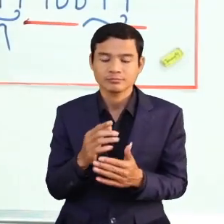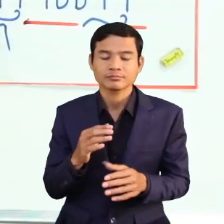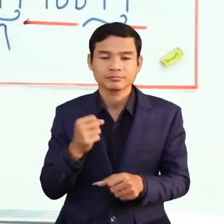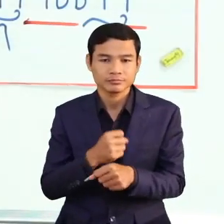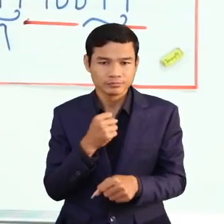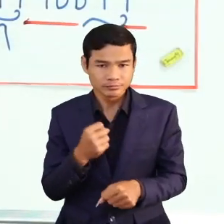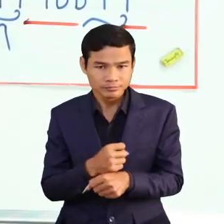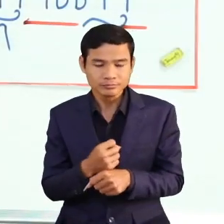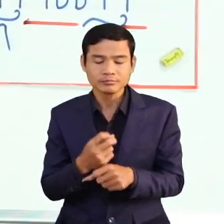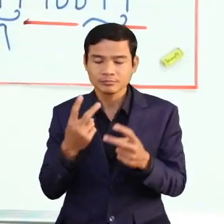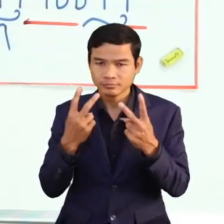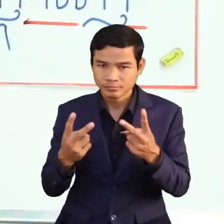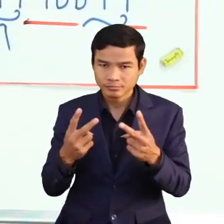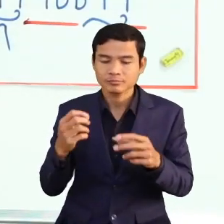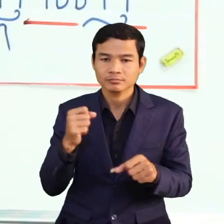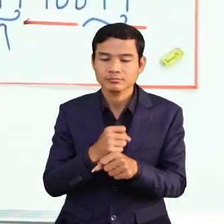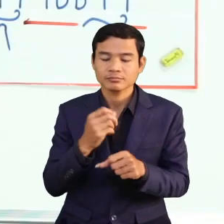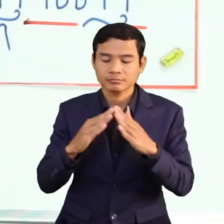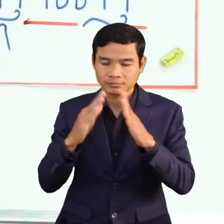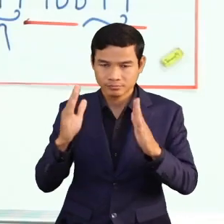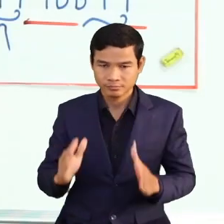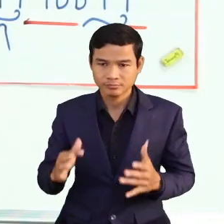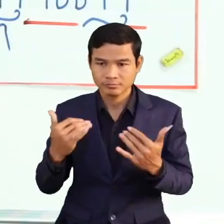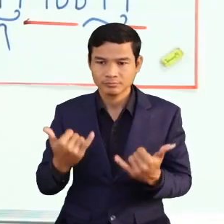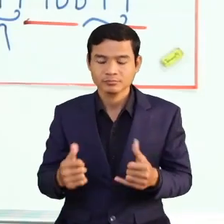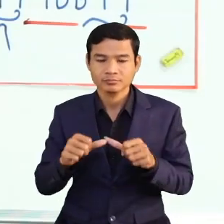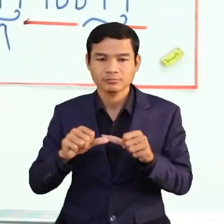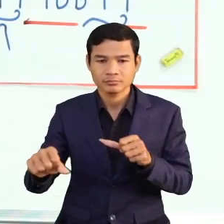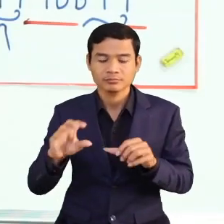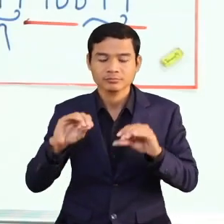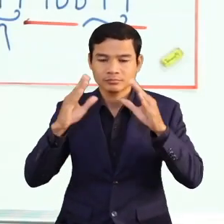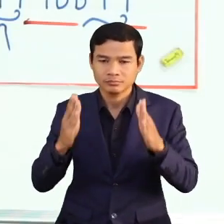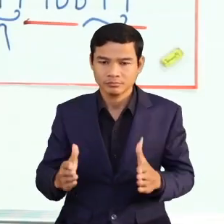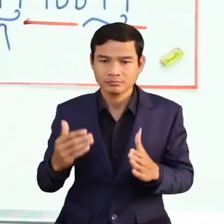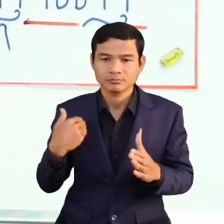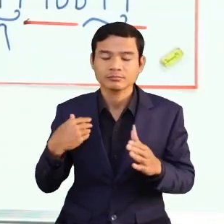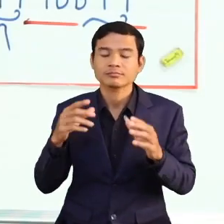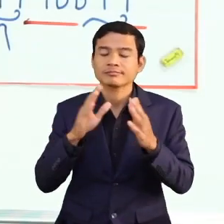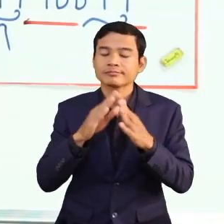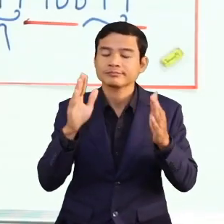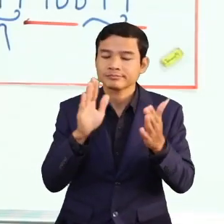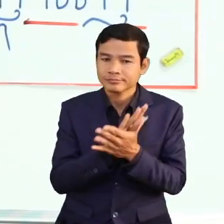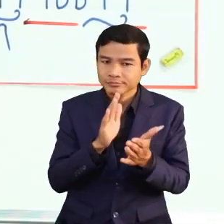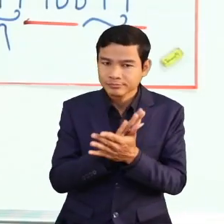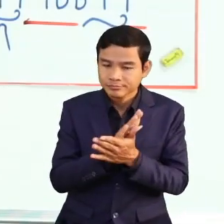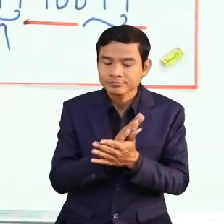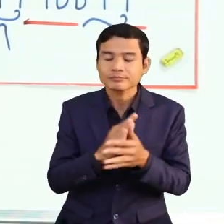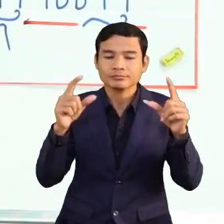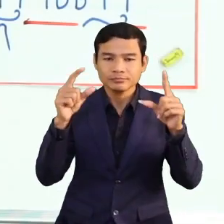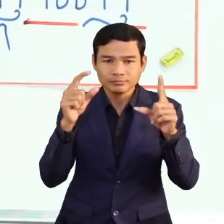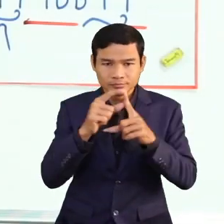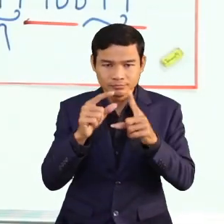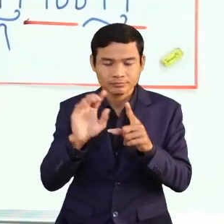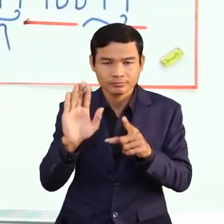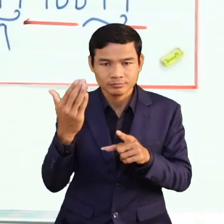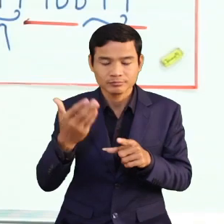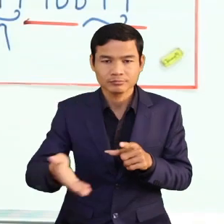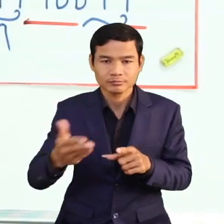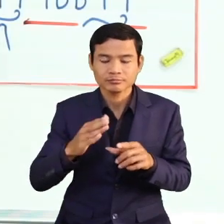ការផ្ទៀងផ្ទាត់កិច្ចការផ្ទះរួចមកហើយបន្តទៅទៀតនេះអ្នកក៏នឹងមានបានពាក្យមួយចំនួនចង់ឲ្យកូនកូនទាំងអស់គ្នាចូលរួមវឹ